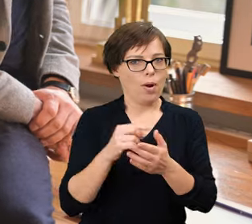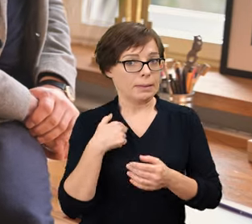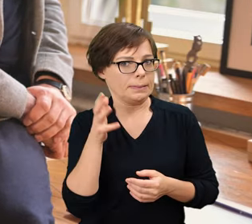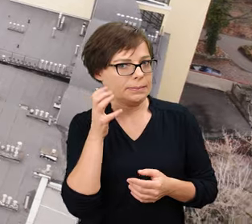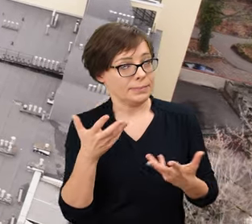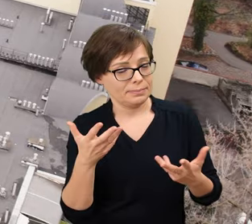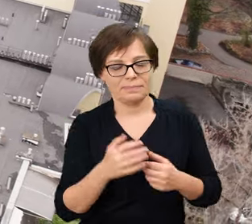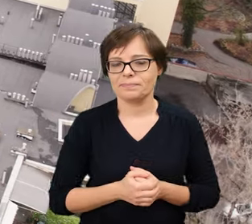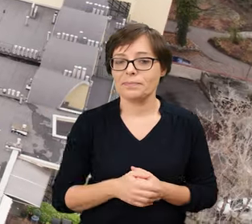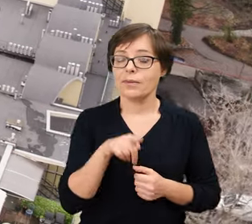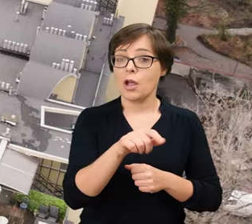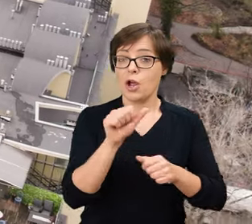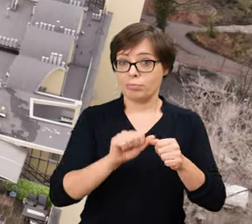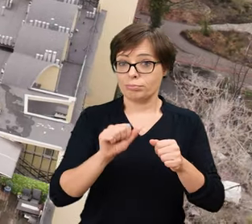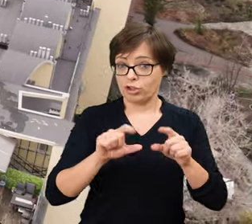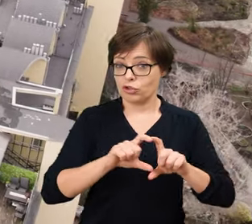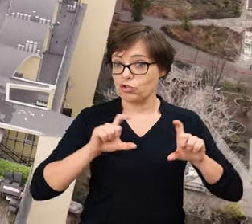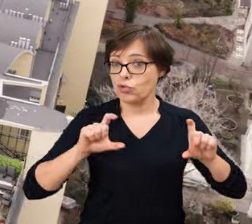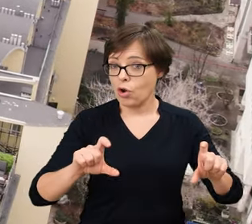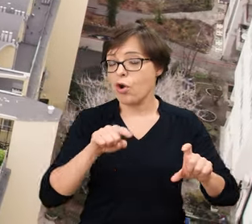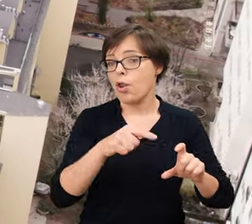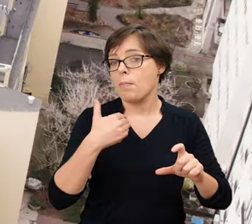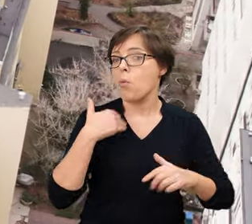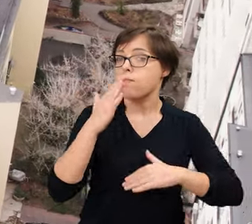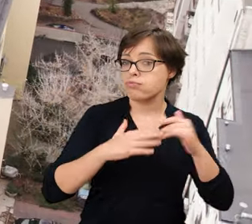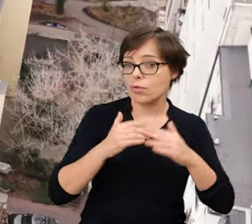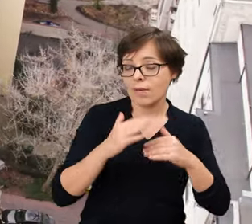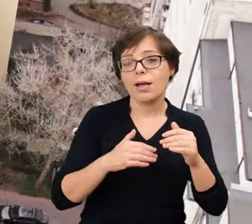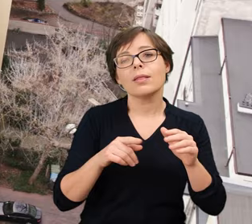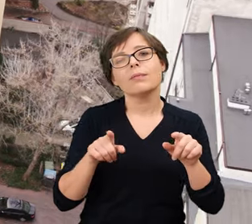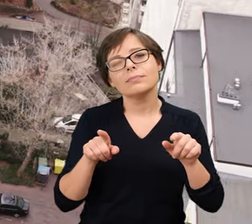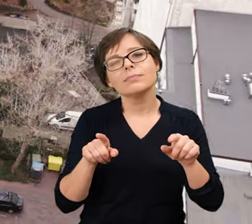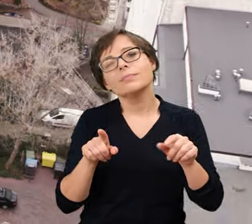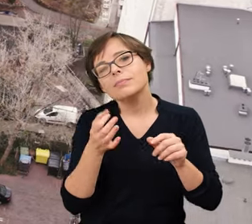elewacja. Przedszkole było zbudowane i przeznaczone dla